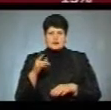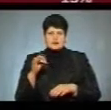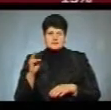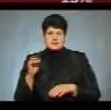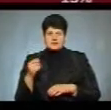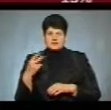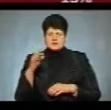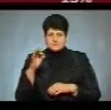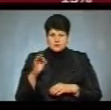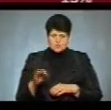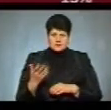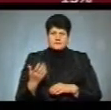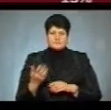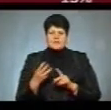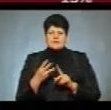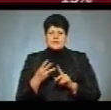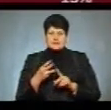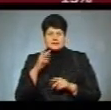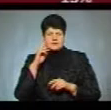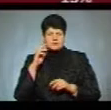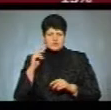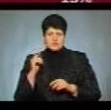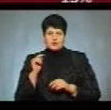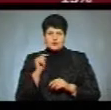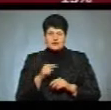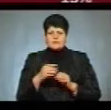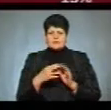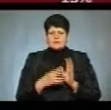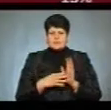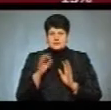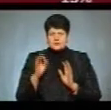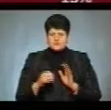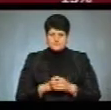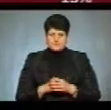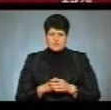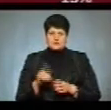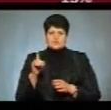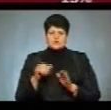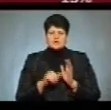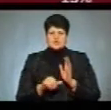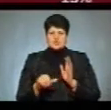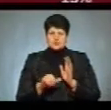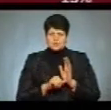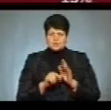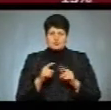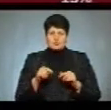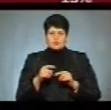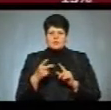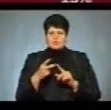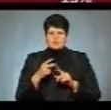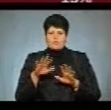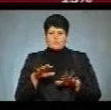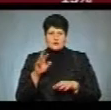майже 20% голосів. Третя Юлія Тимошенко – у неї 19%. У 166-му окрузі на 2-му місці